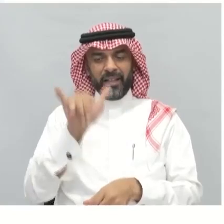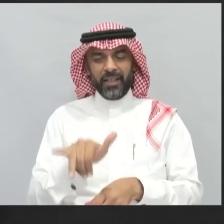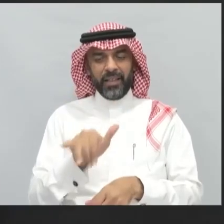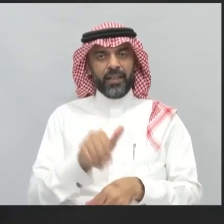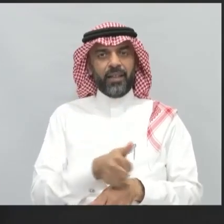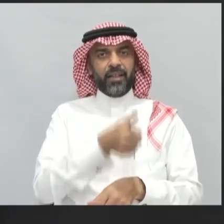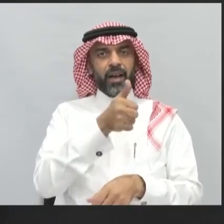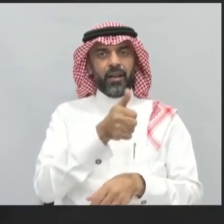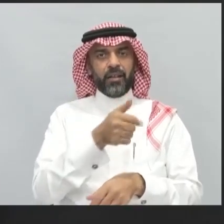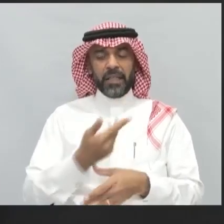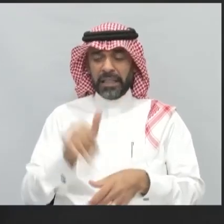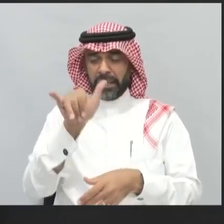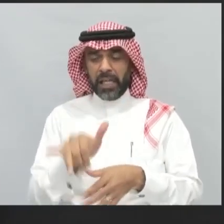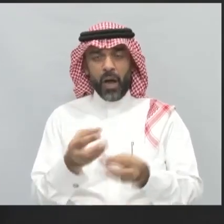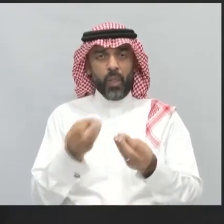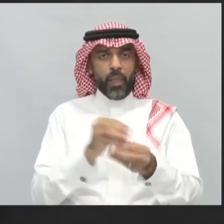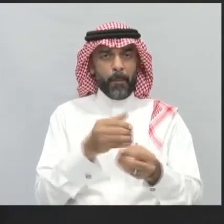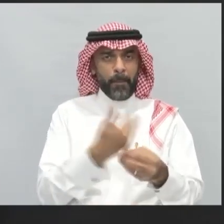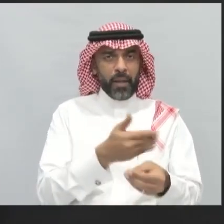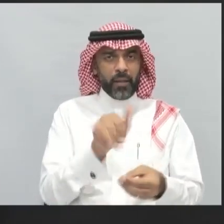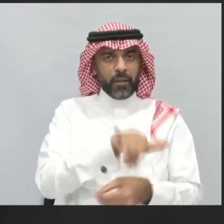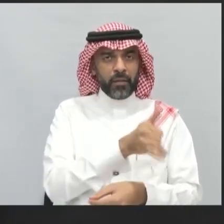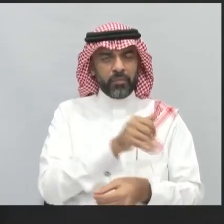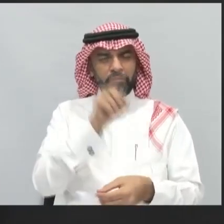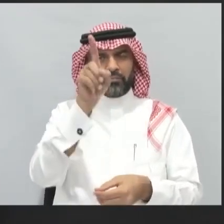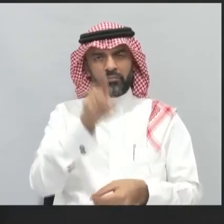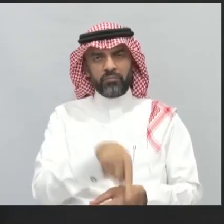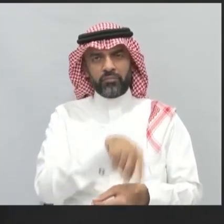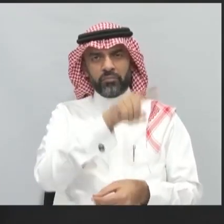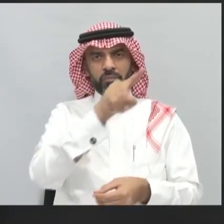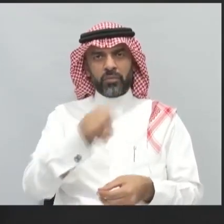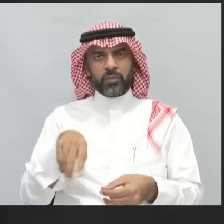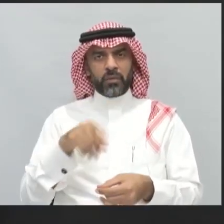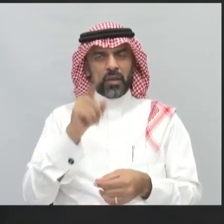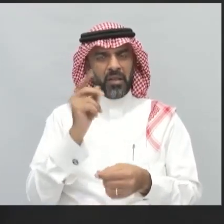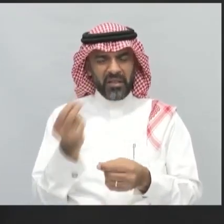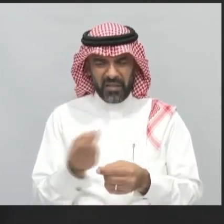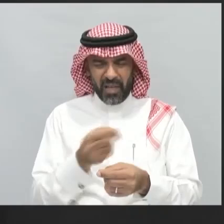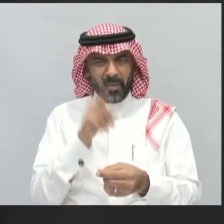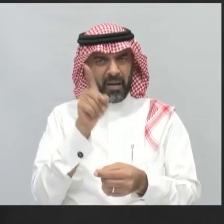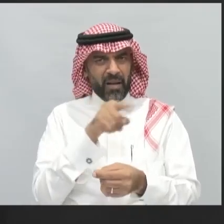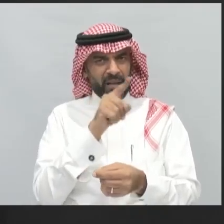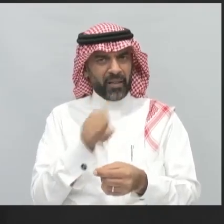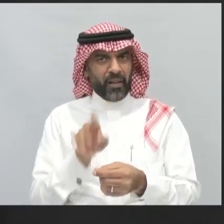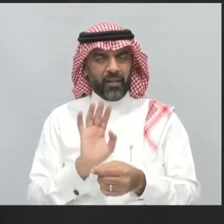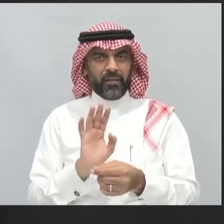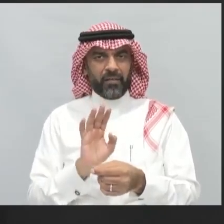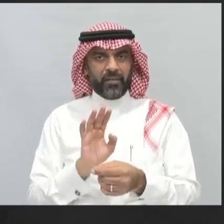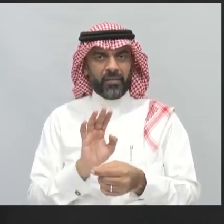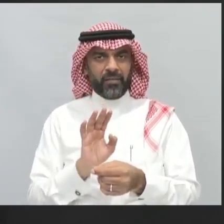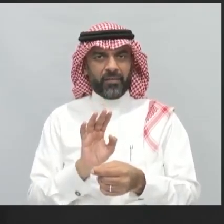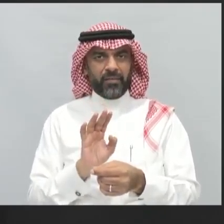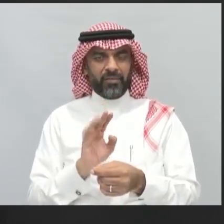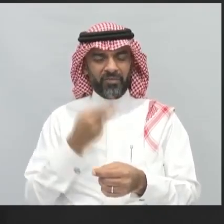لينه على صوره الياء اذا هنا الفعل احيا سبك الالف اللينه بحرف الياء فكتبنا